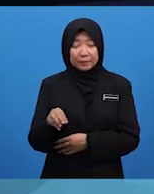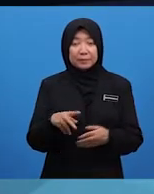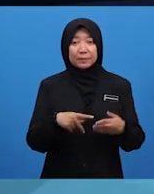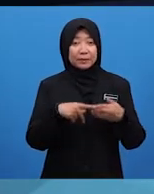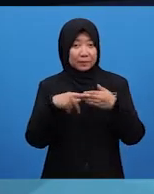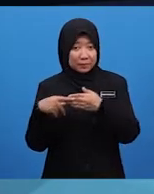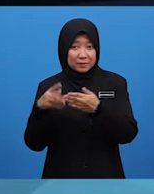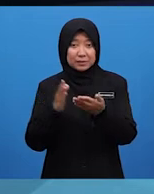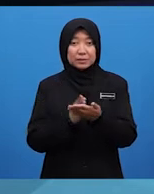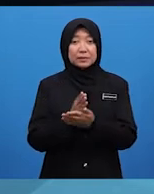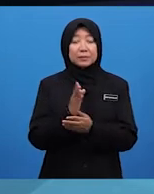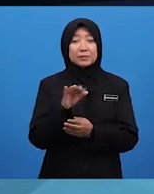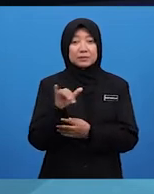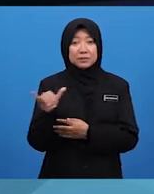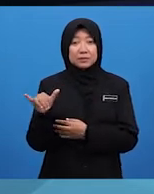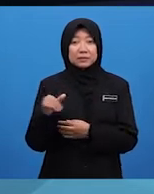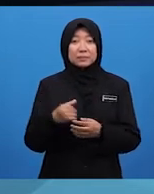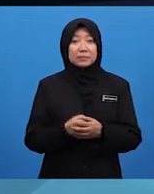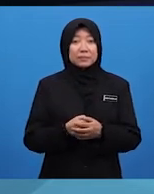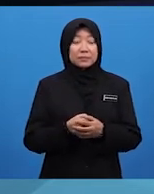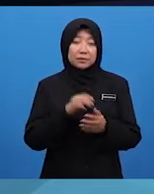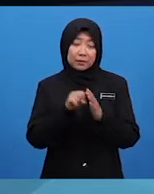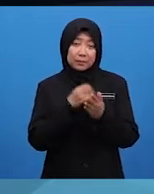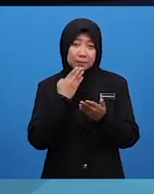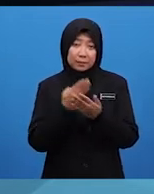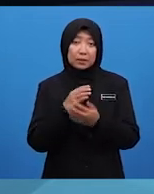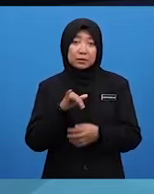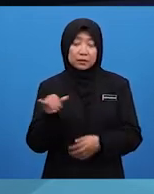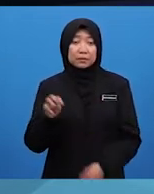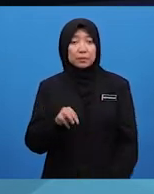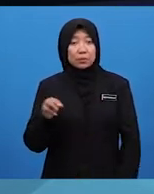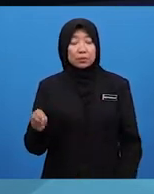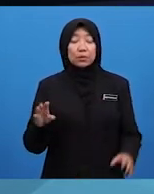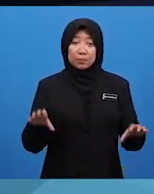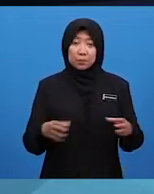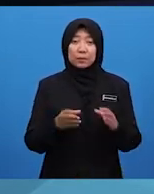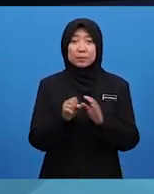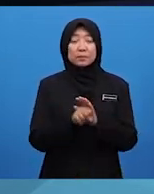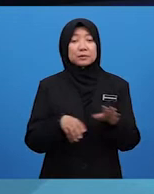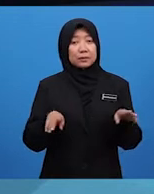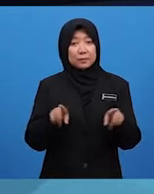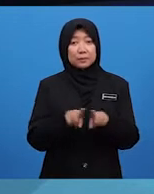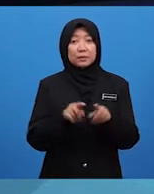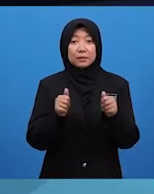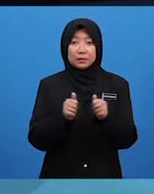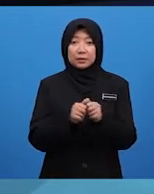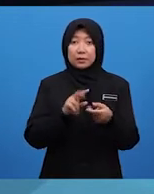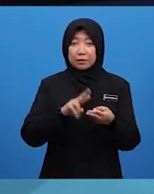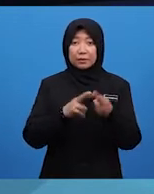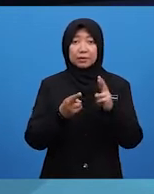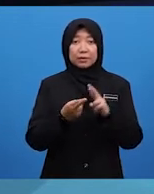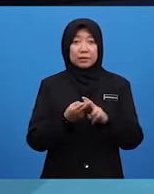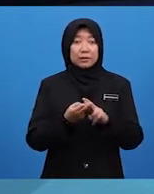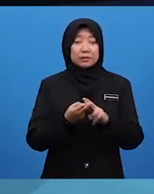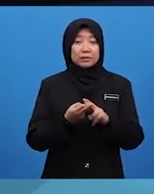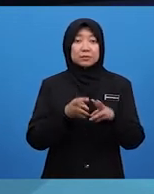Panduan seterusnya. Sebaiknya murid-murid lakukan bersama rakan supaya